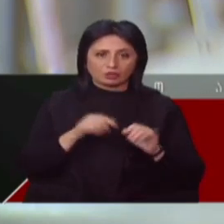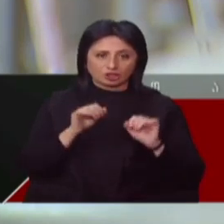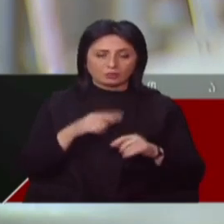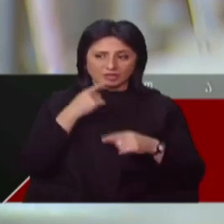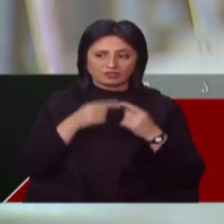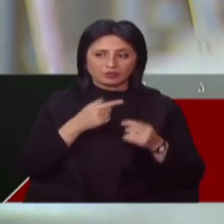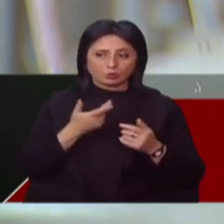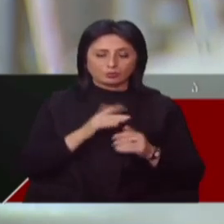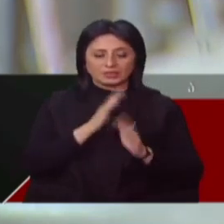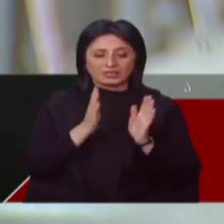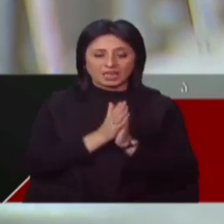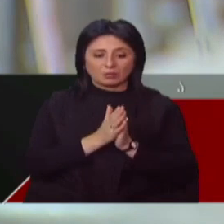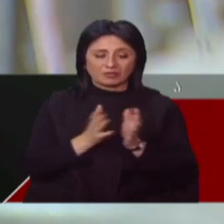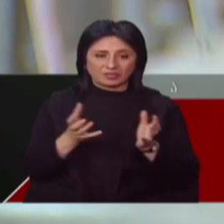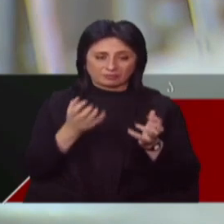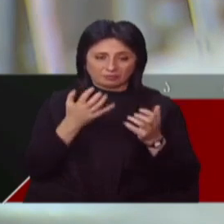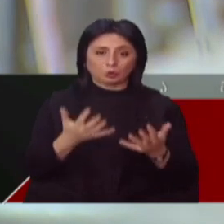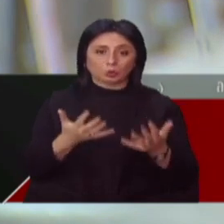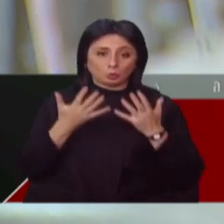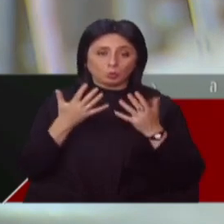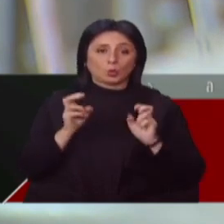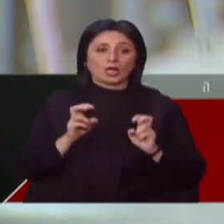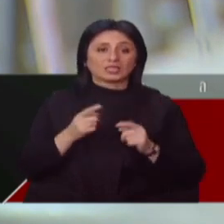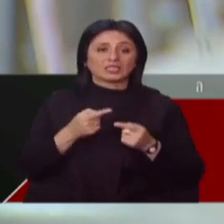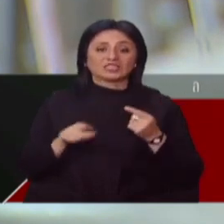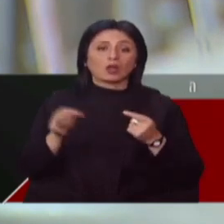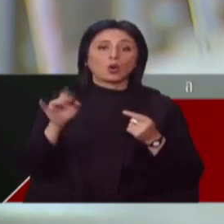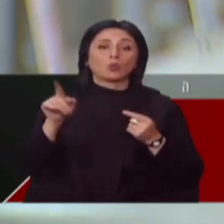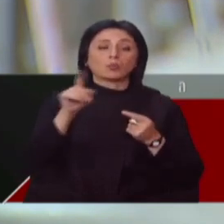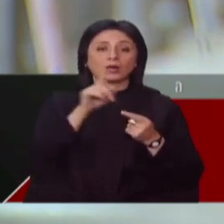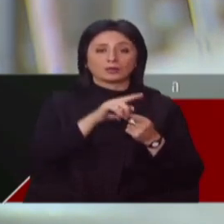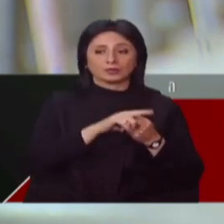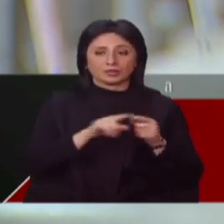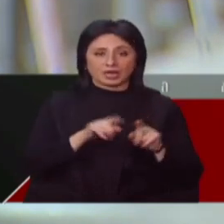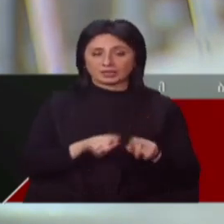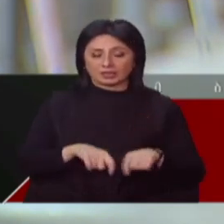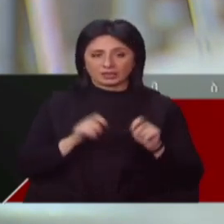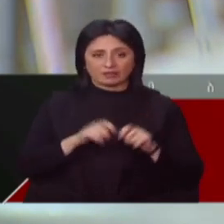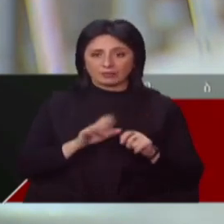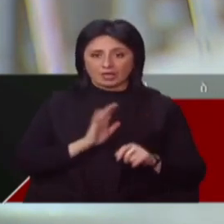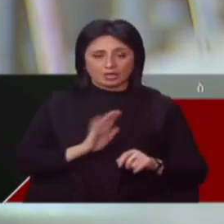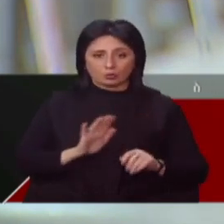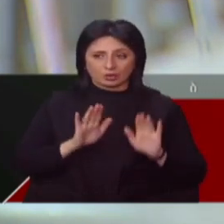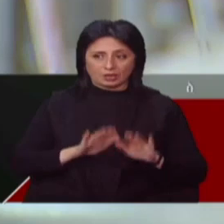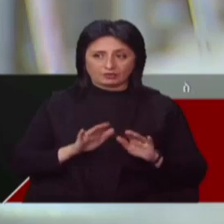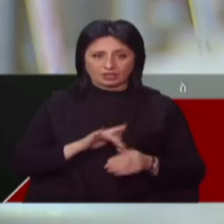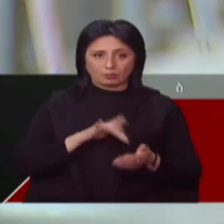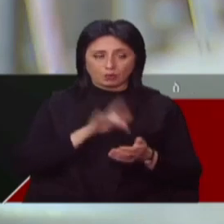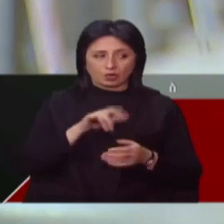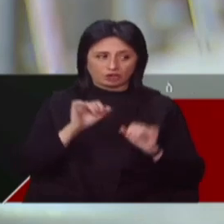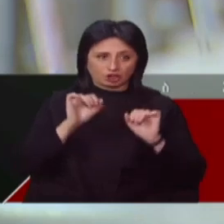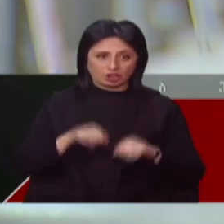შეიძლება ითქვას, თუ მთლიანობაში ერთიან სურათს შევხედავთ, სხვა უბნებზე ასეთ დარღვევებს არ ქონია ადგილი და